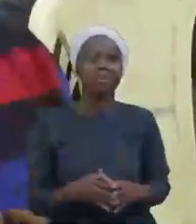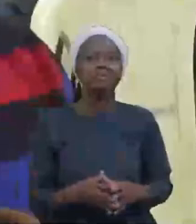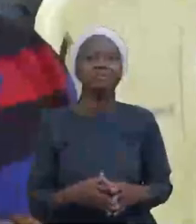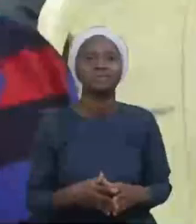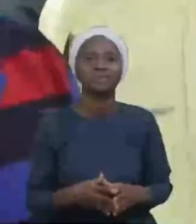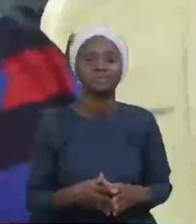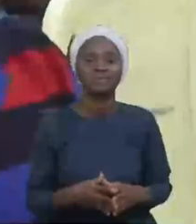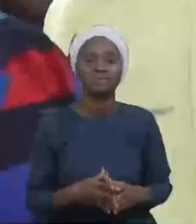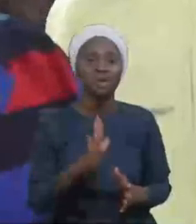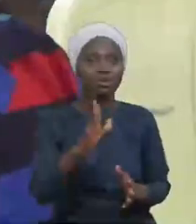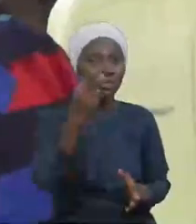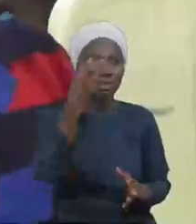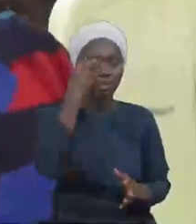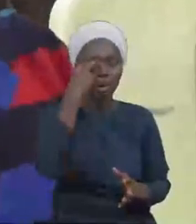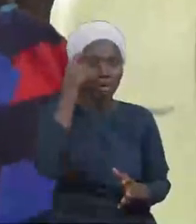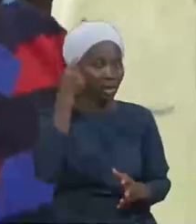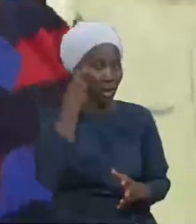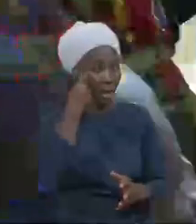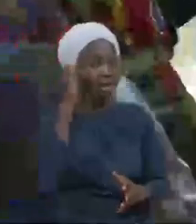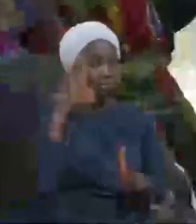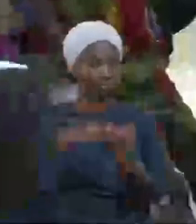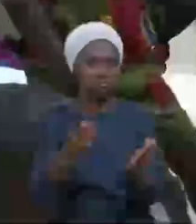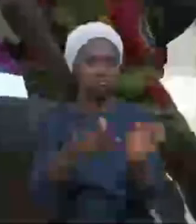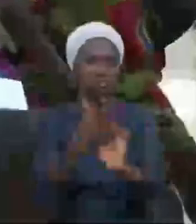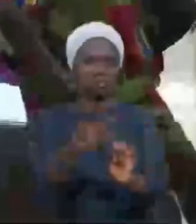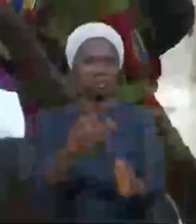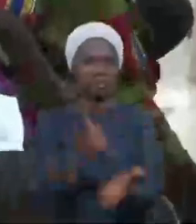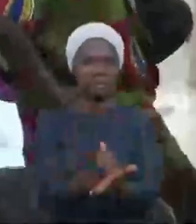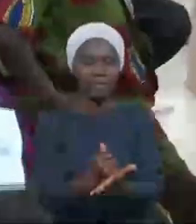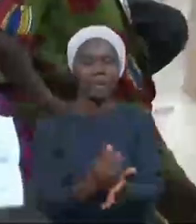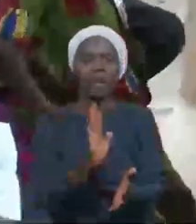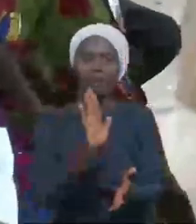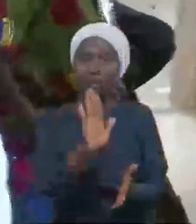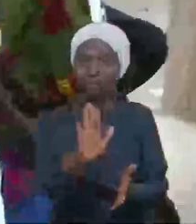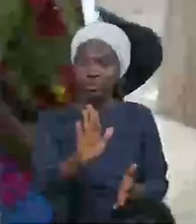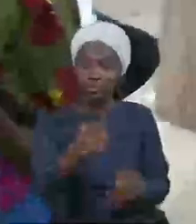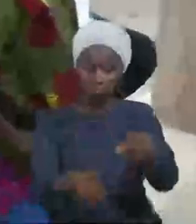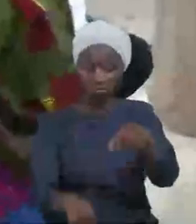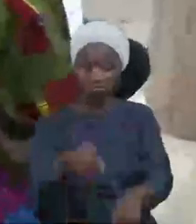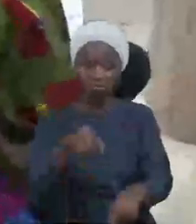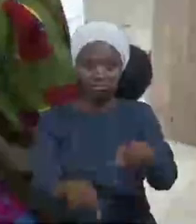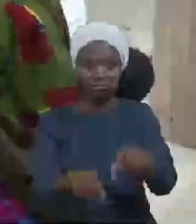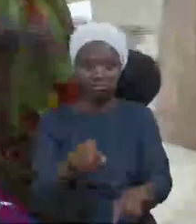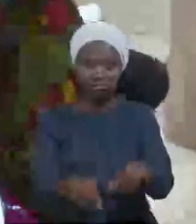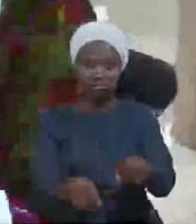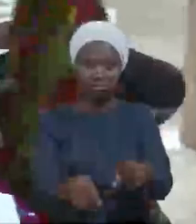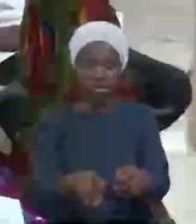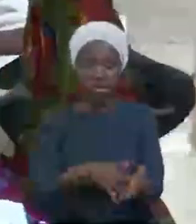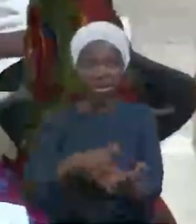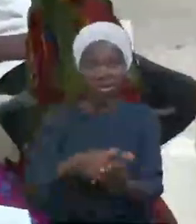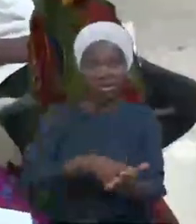Tes yeux aveugles vont s'ouvrir. Tes pieds faibles,